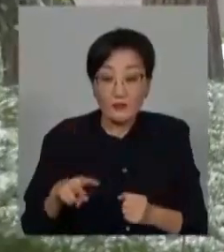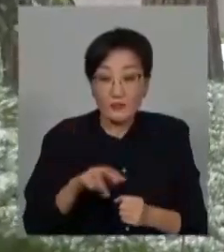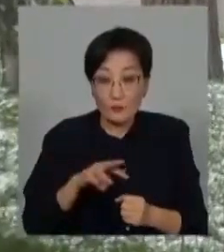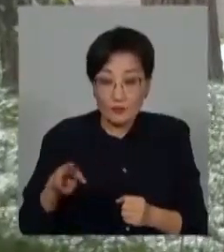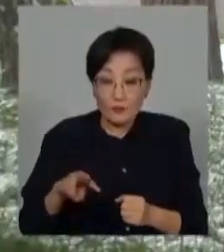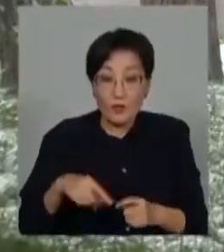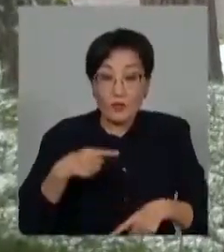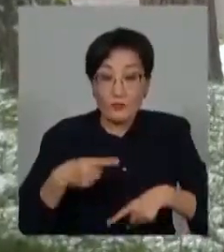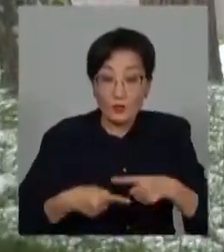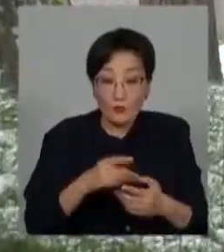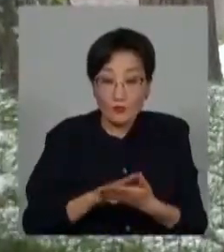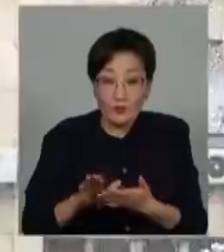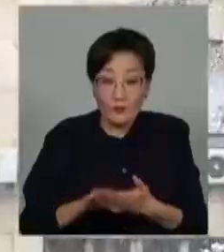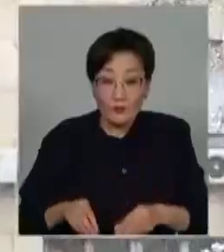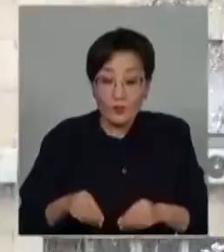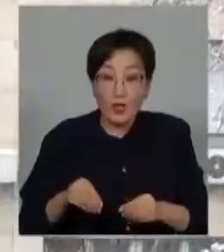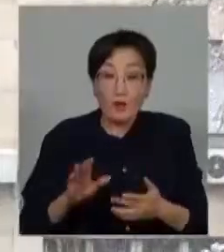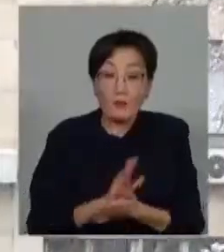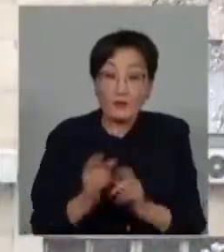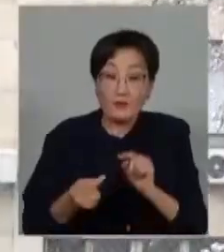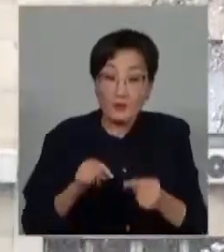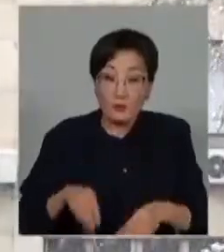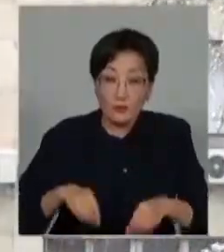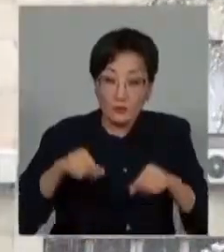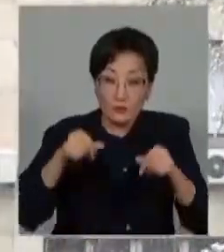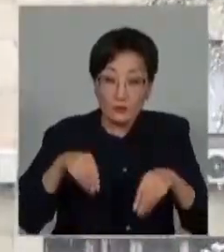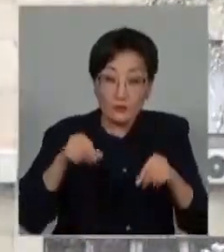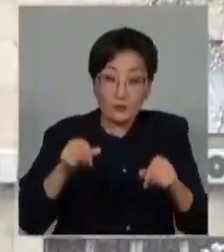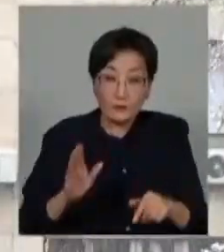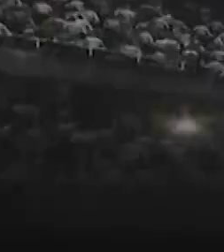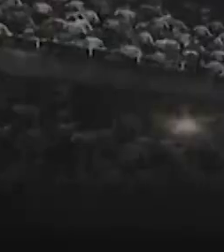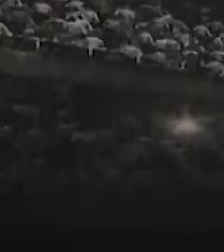минут. Следом их обработают противогололедными материалами.